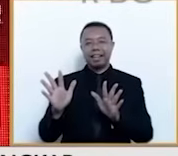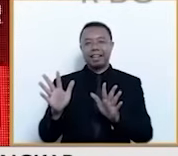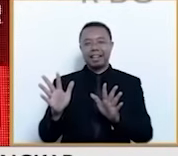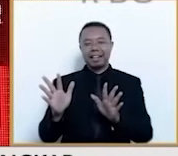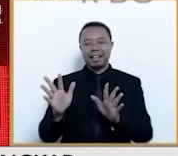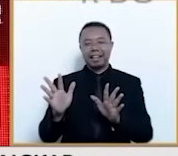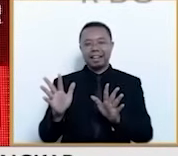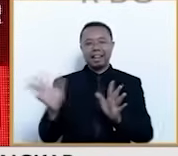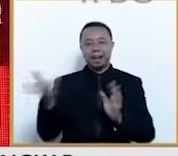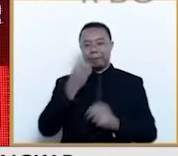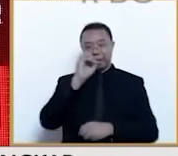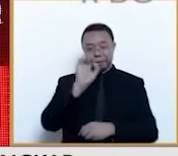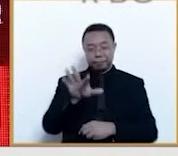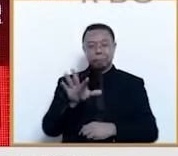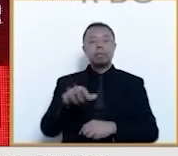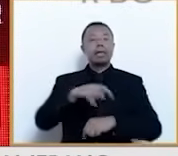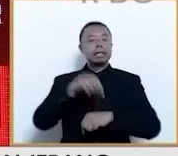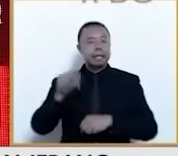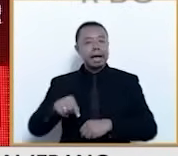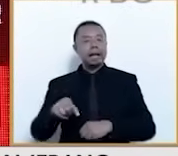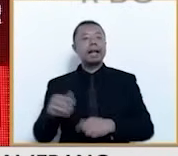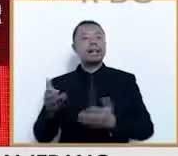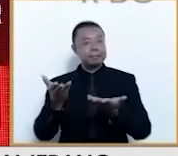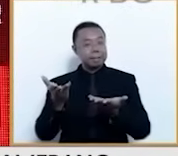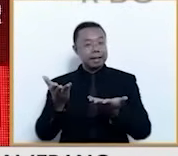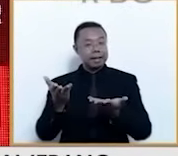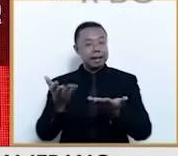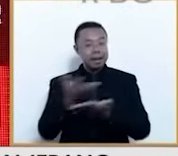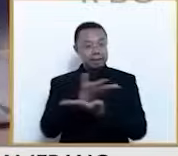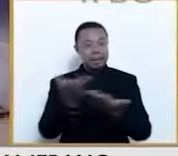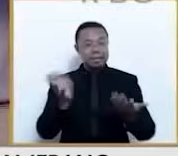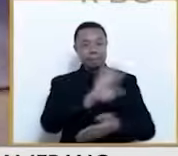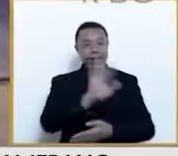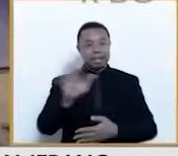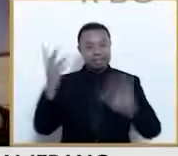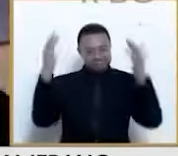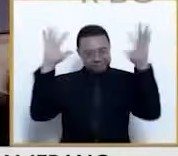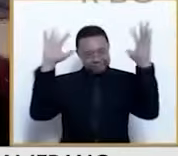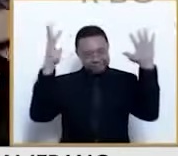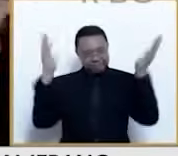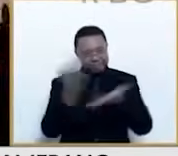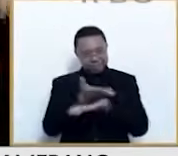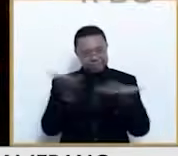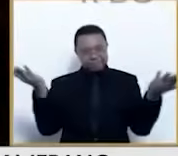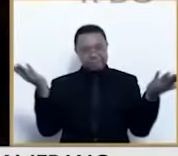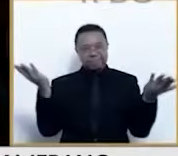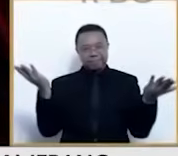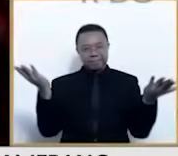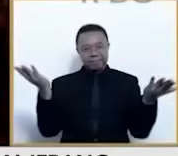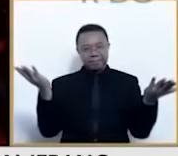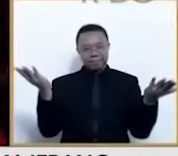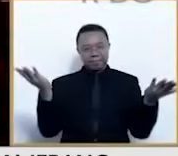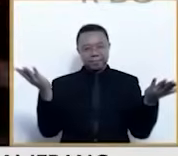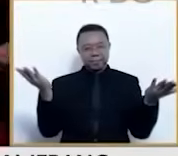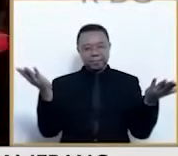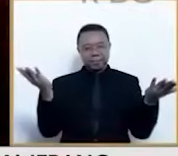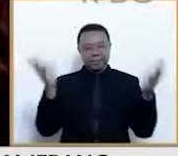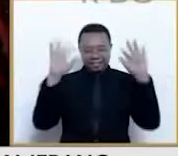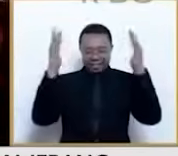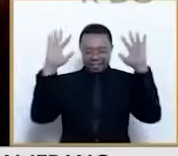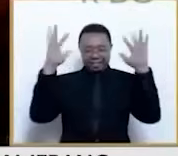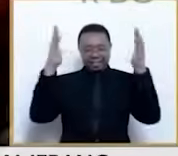juga memberikan tanggapan. Sekarang kami berikan kesempatan kepada masing-masing pendukung untuk memberikan aplaus dan juga apresiasi.